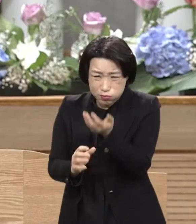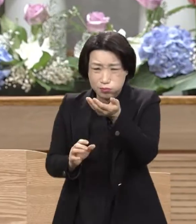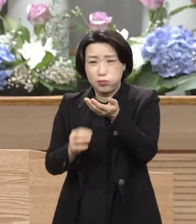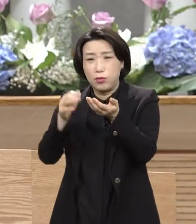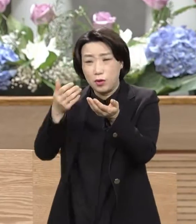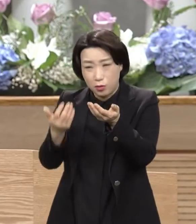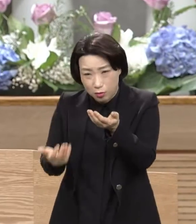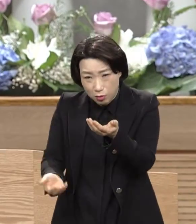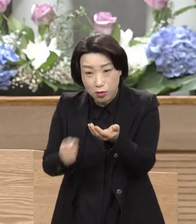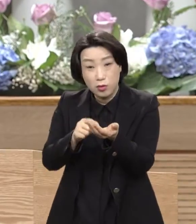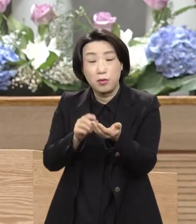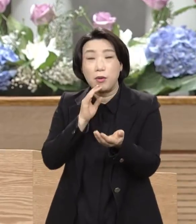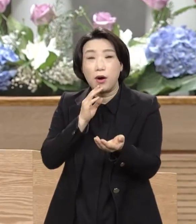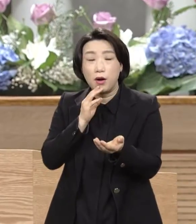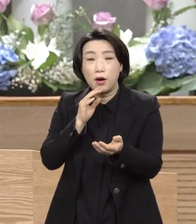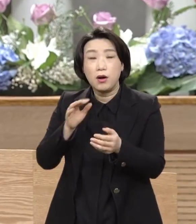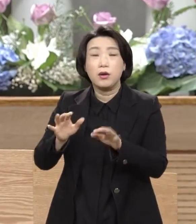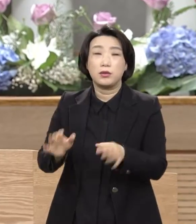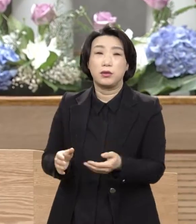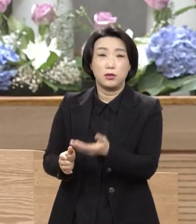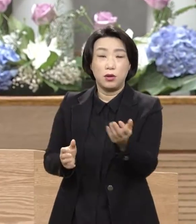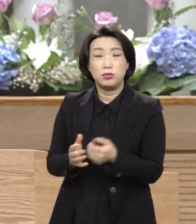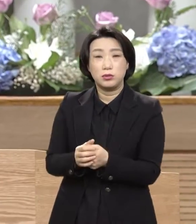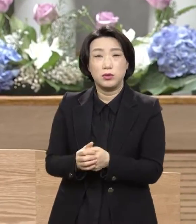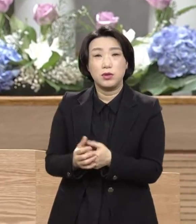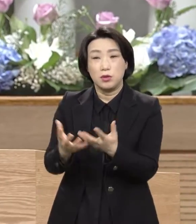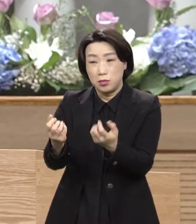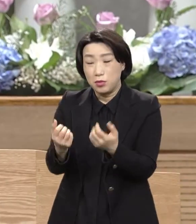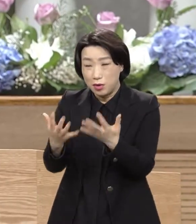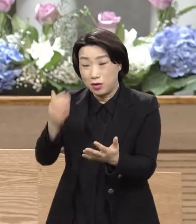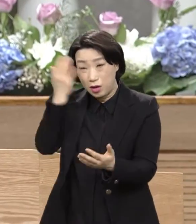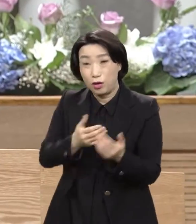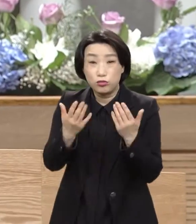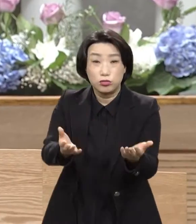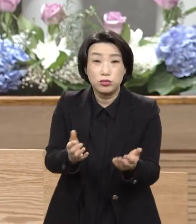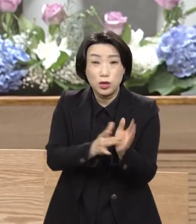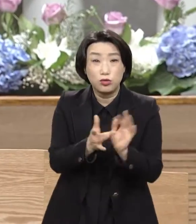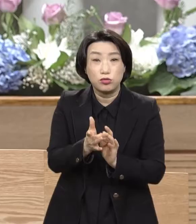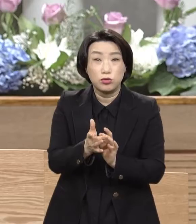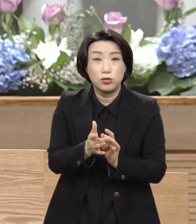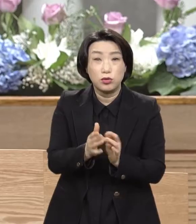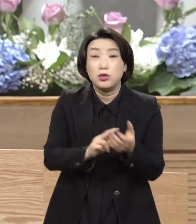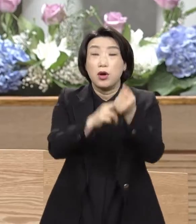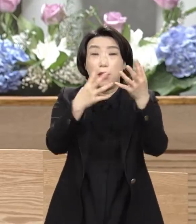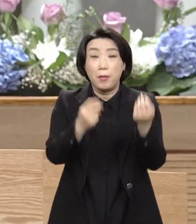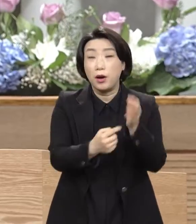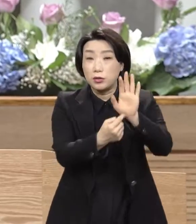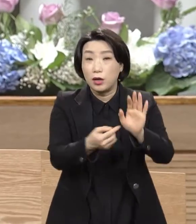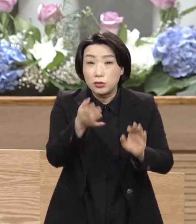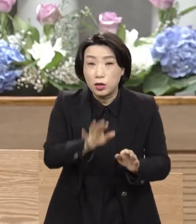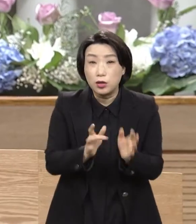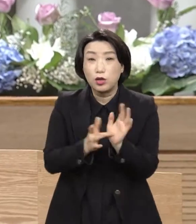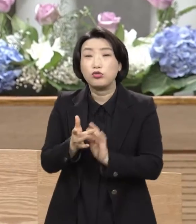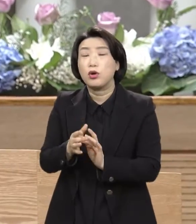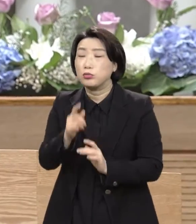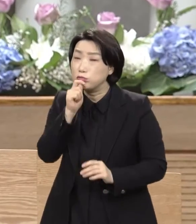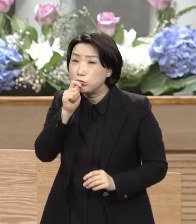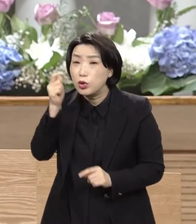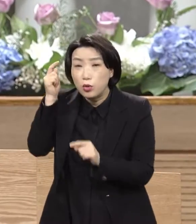환자도 말씀 한마디로 고치시고 하시던 이분이 왜 이렇게 잠잠하냐? 나오에서